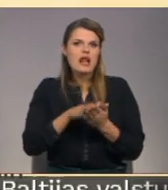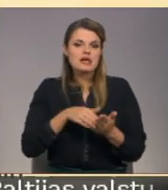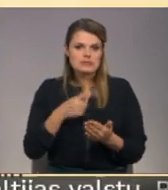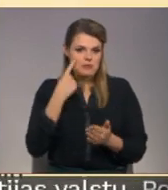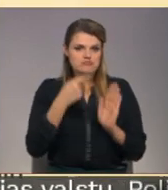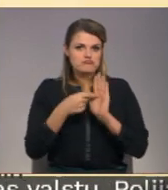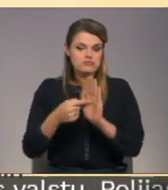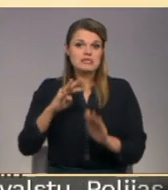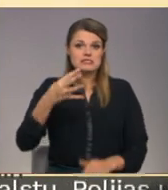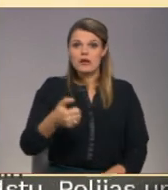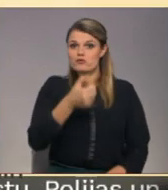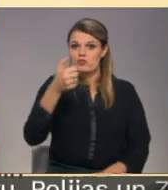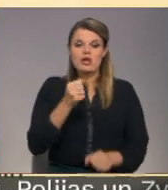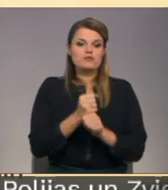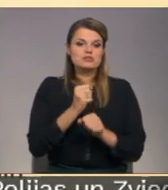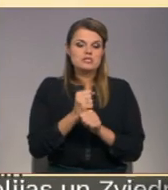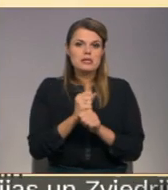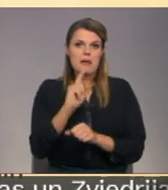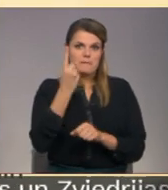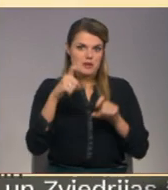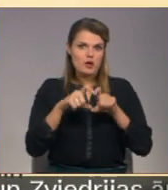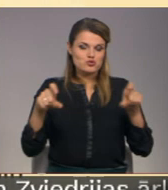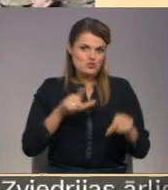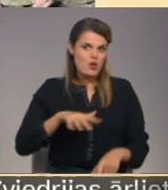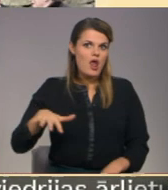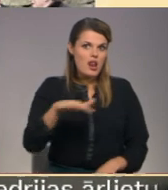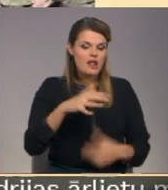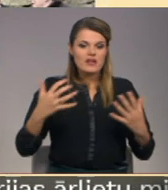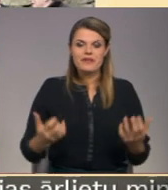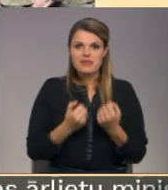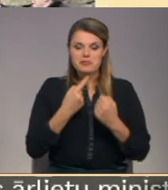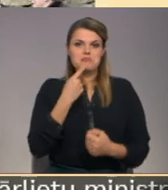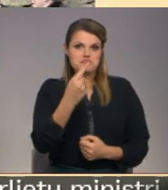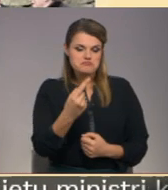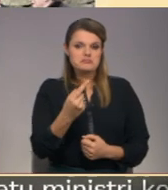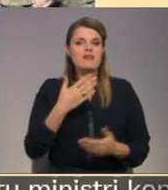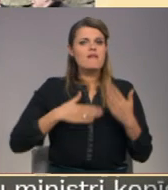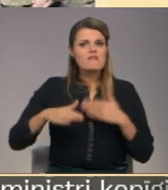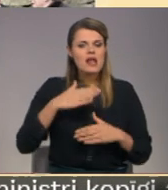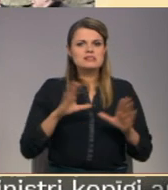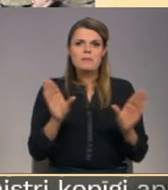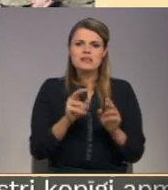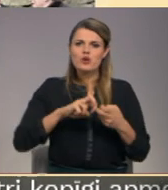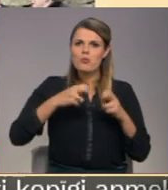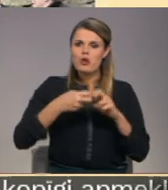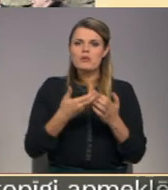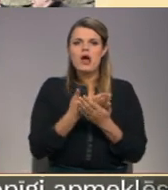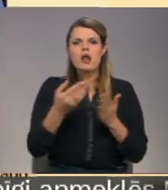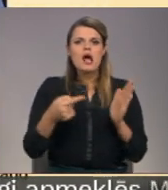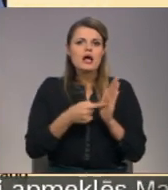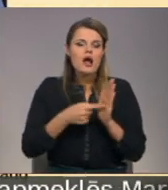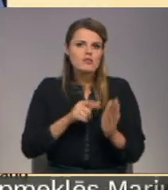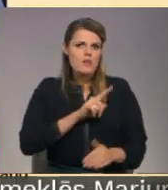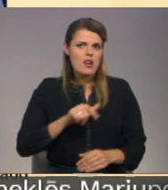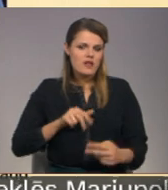piemēra, kur jau 4. Gadu darbojas pirmā šāda skola Latvijā. Tās dibinātāji atzīst, ka vēlējusies mazināt problēmas, ar kādām Latvijā